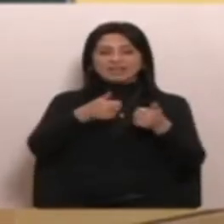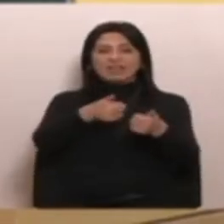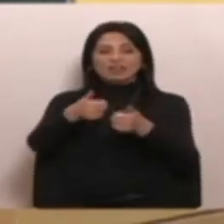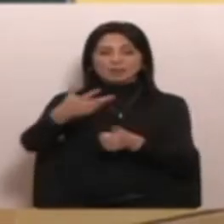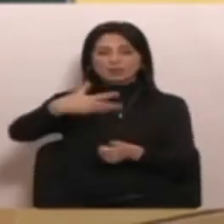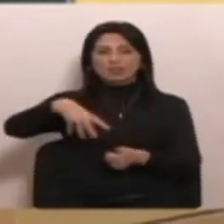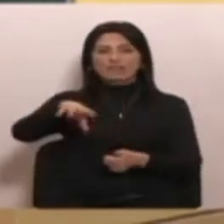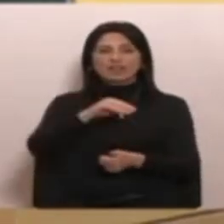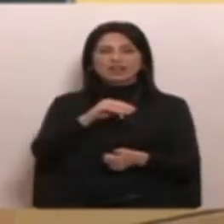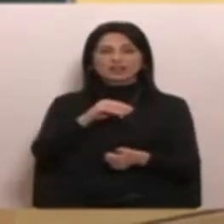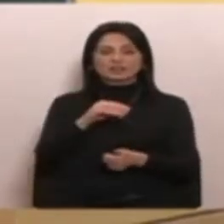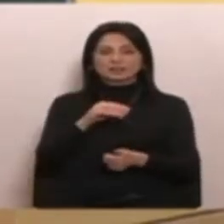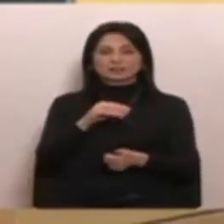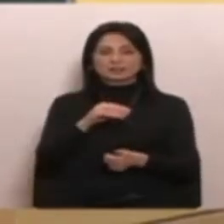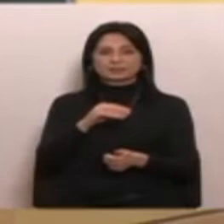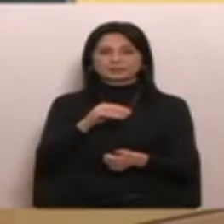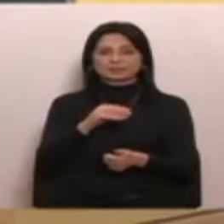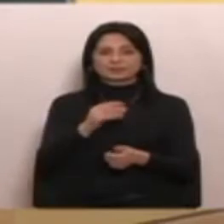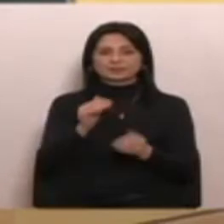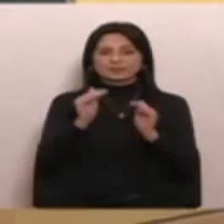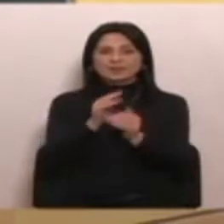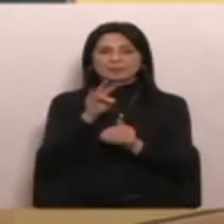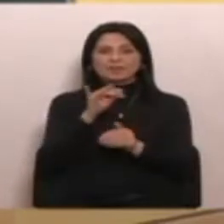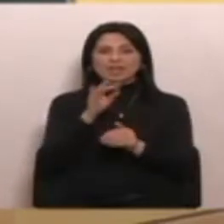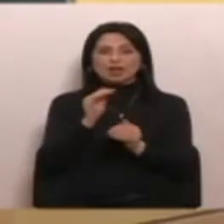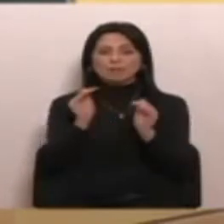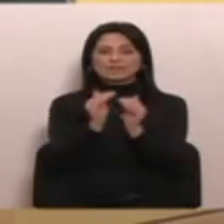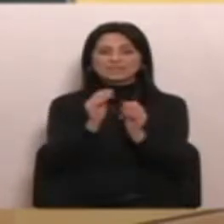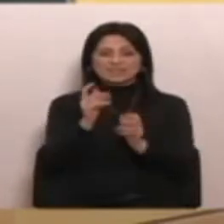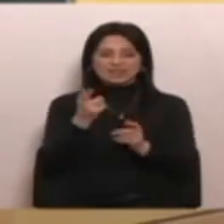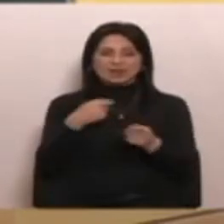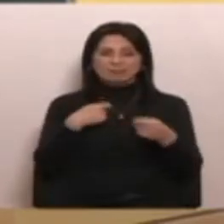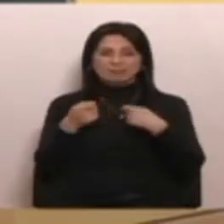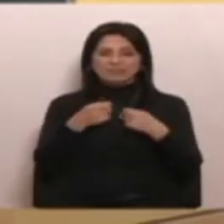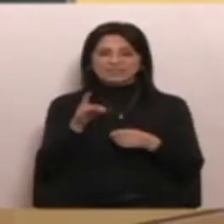ყველაზე მიკრო და მცირე ბიზნეს